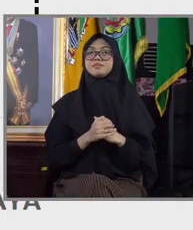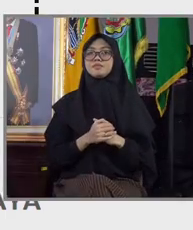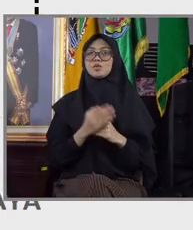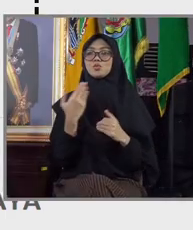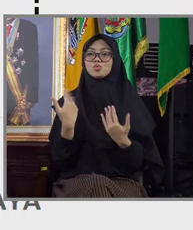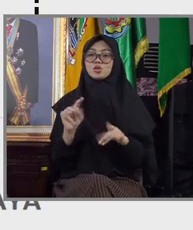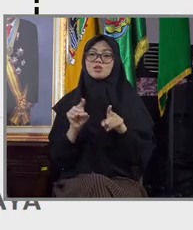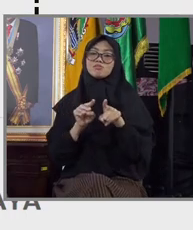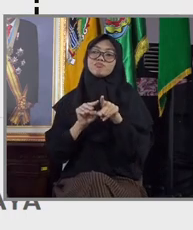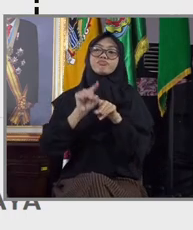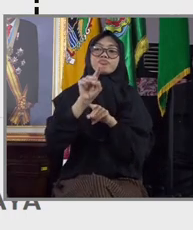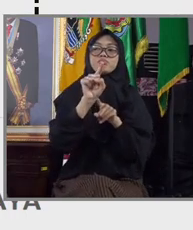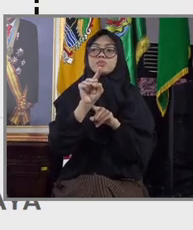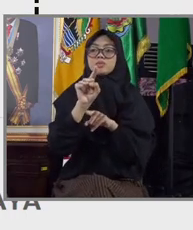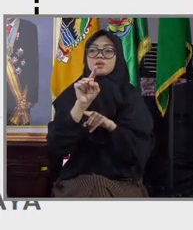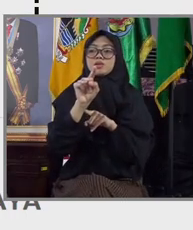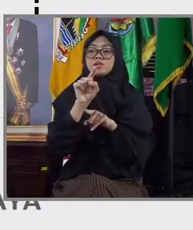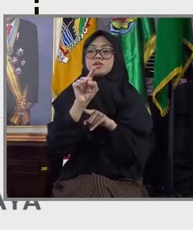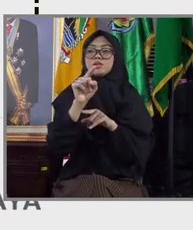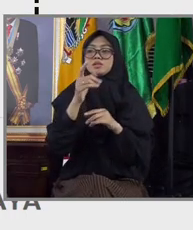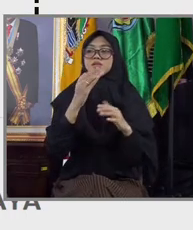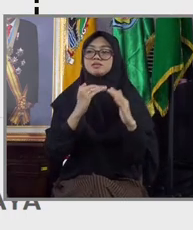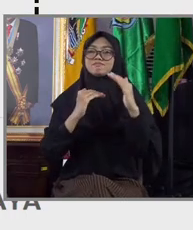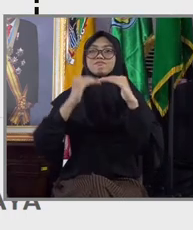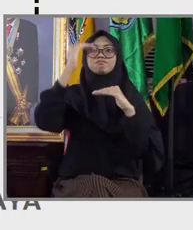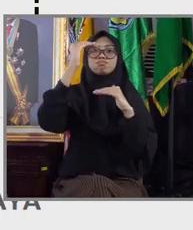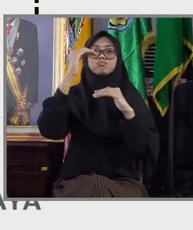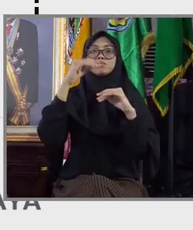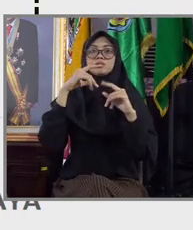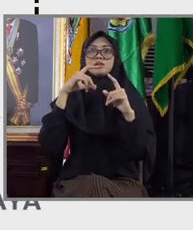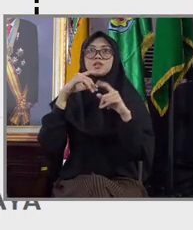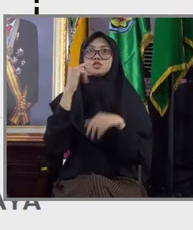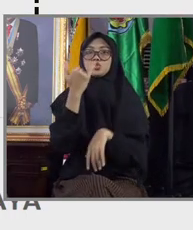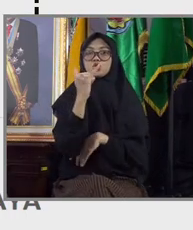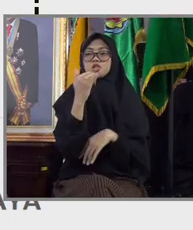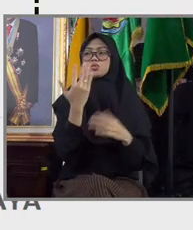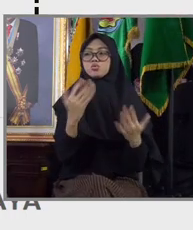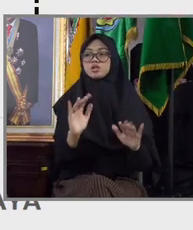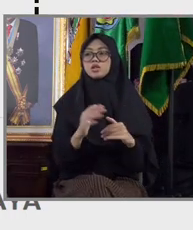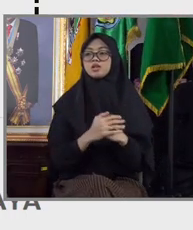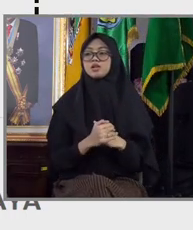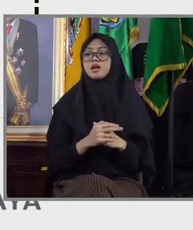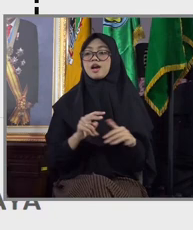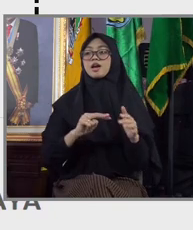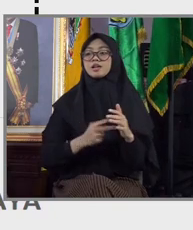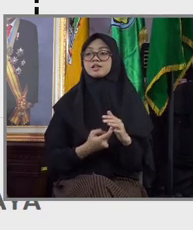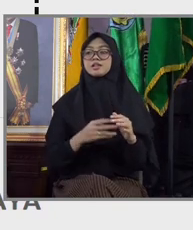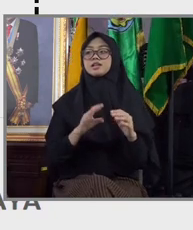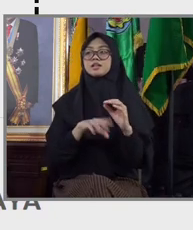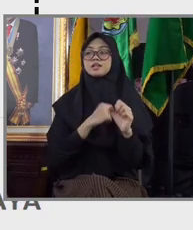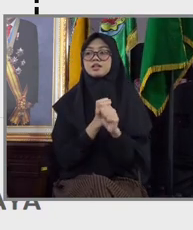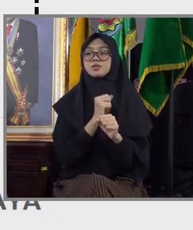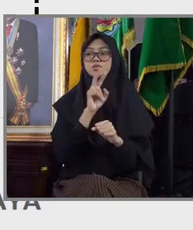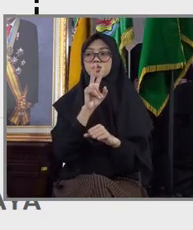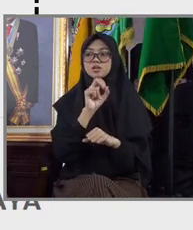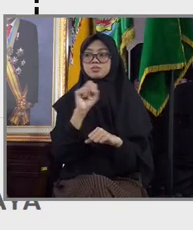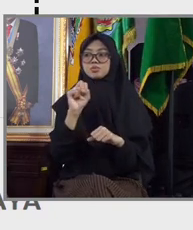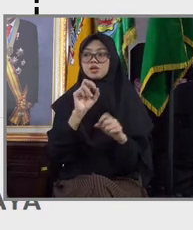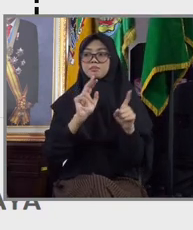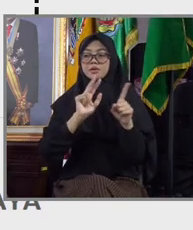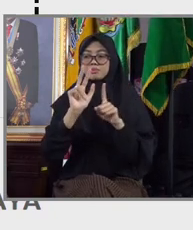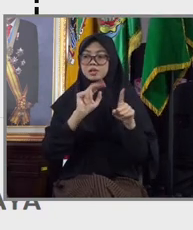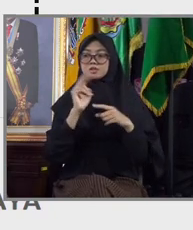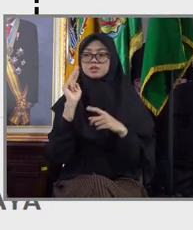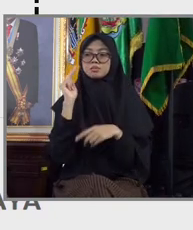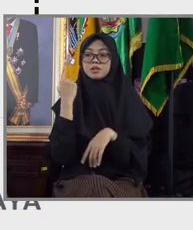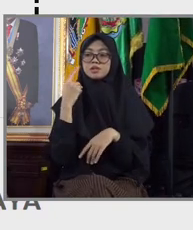dari ibu kota DIY. Kalau yang lainnya sudah diselip. Jadi Pak Gub boleh bangga cerita kemana-mana, punya ibu kota Jawa